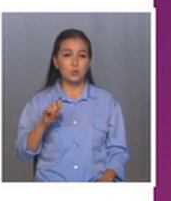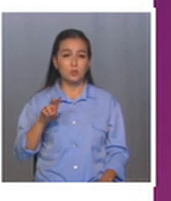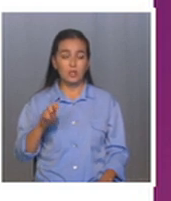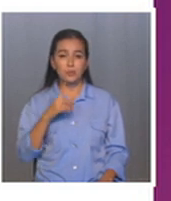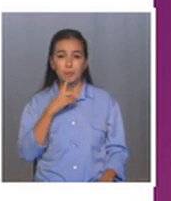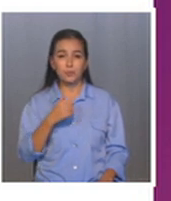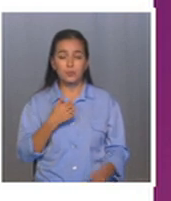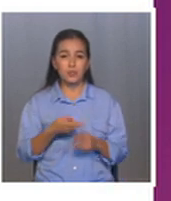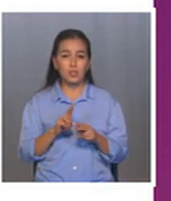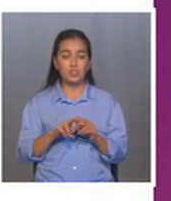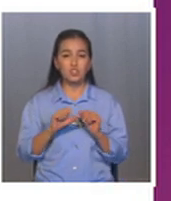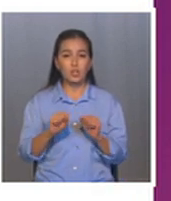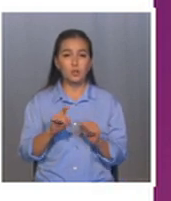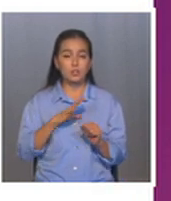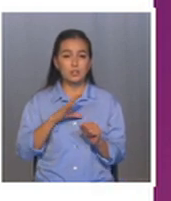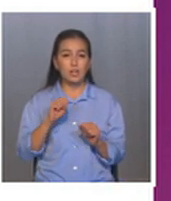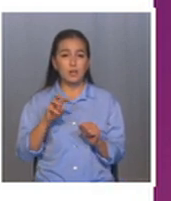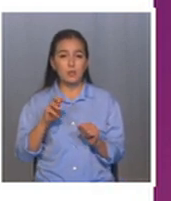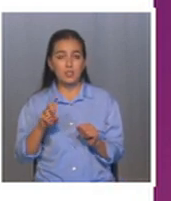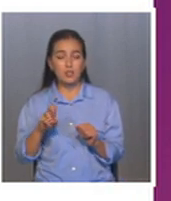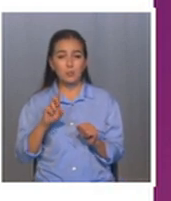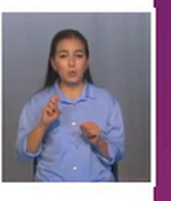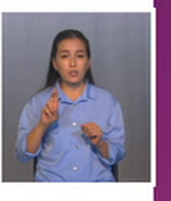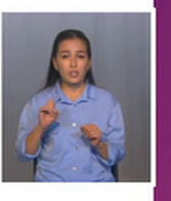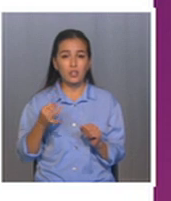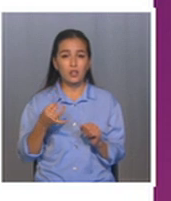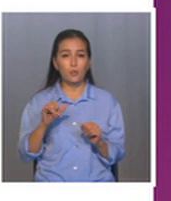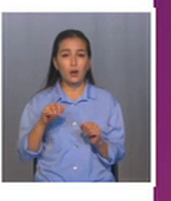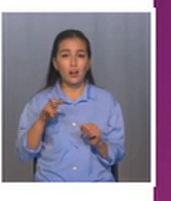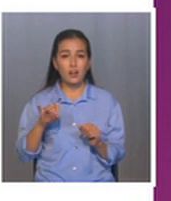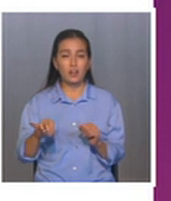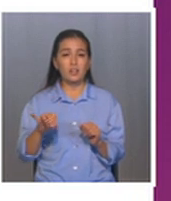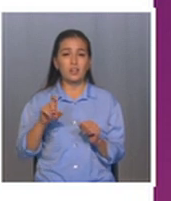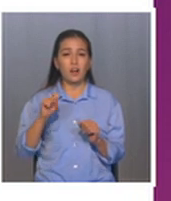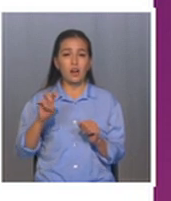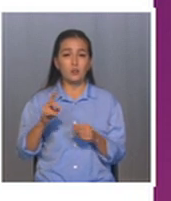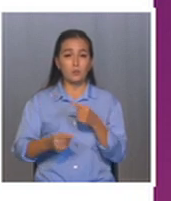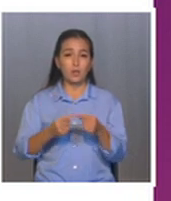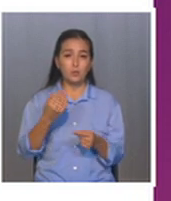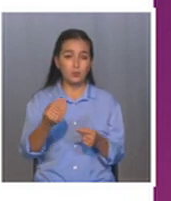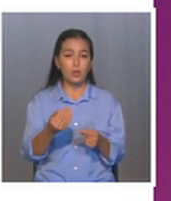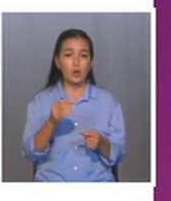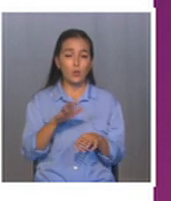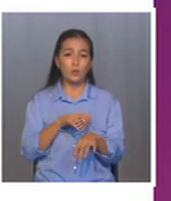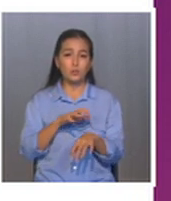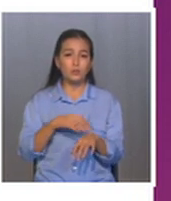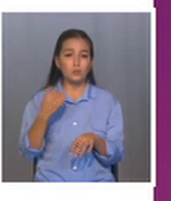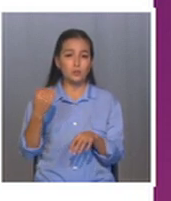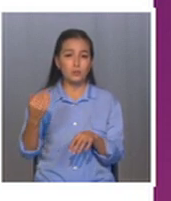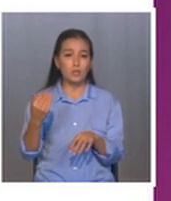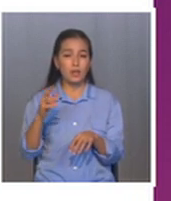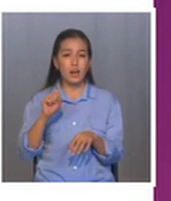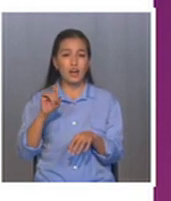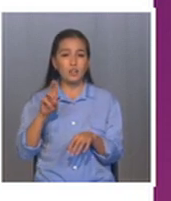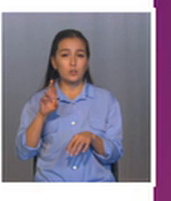ұстапты жақтайтын Сәмеке, Бөкей, Уәли хандардың ұрпақтарына, Көкшетаудың аға султаны Қара